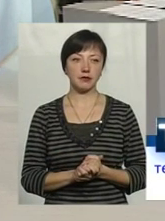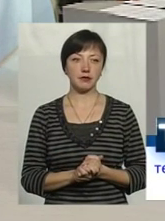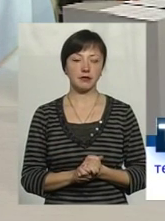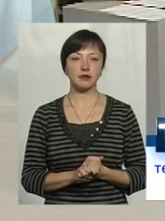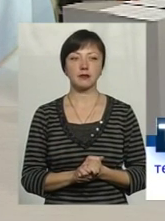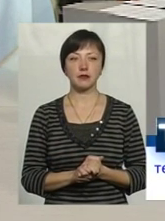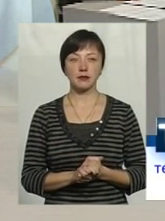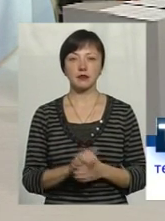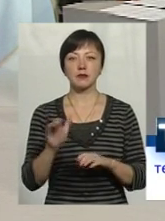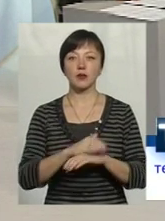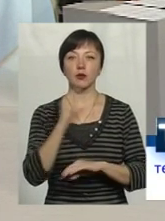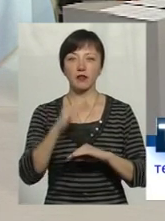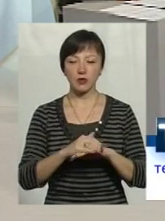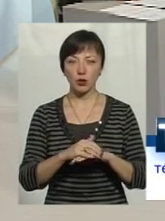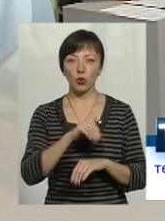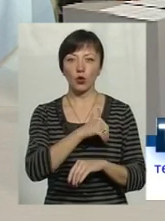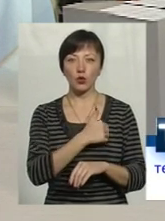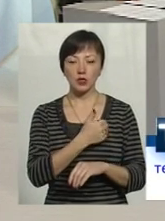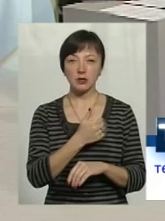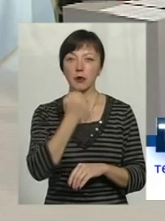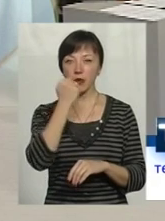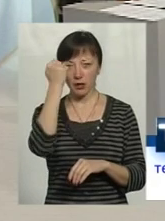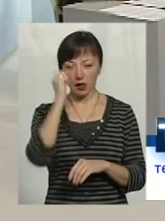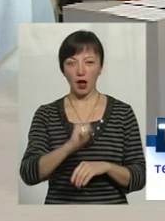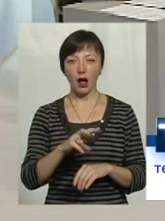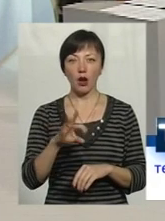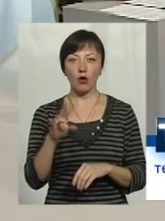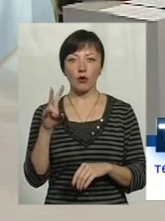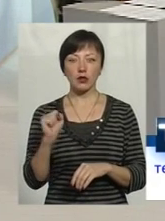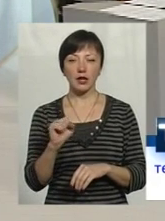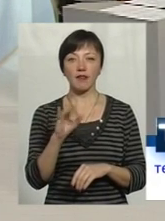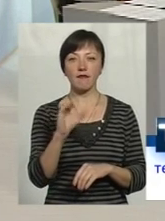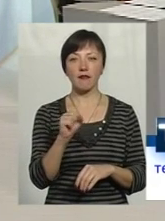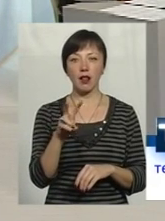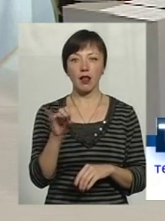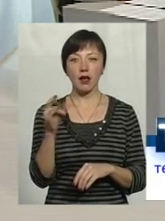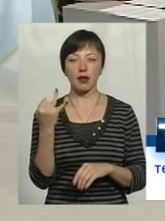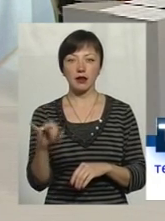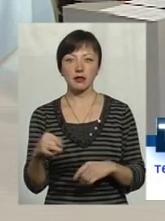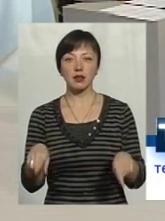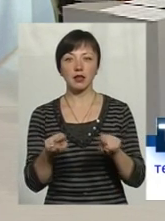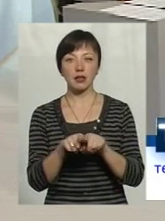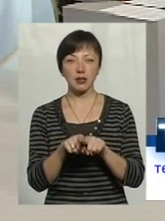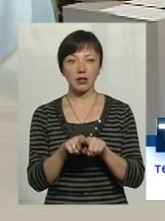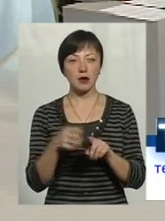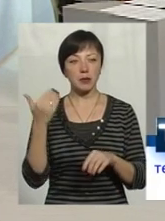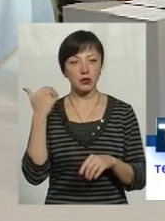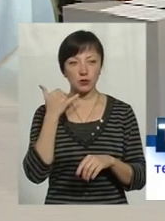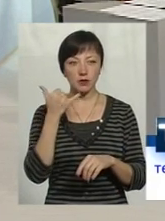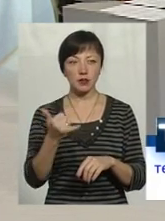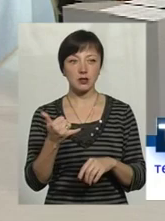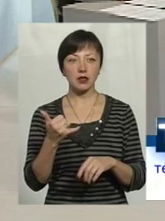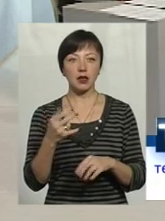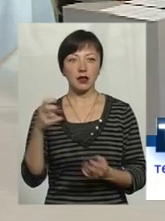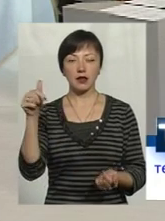Доброго дня. Добрий вечір. Хочеться поблагодарити Альону і Валерія, тому що такі предыдущі дзвінки зовсім